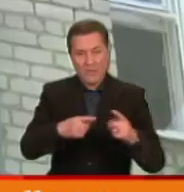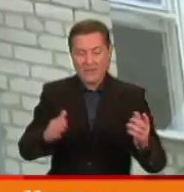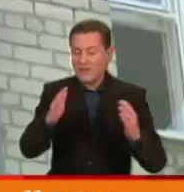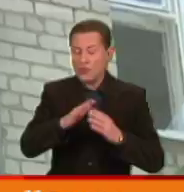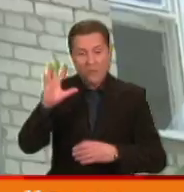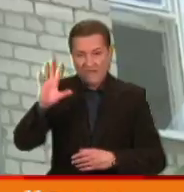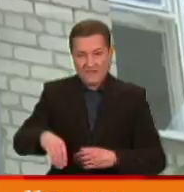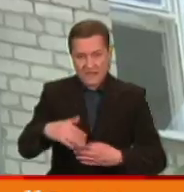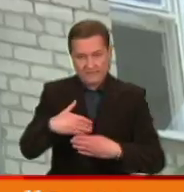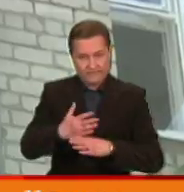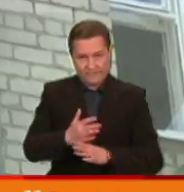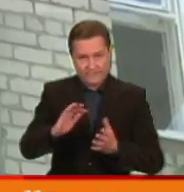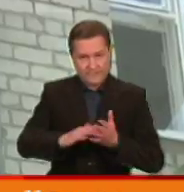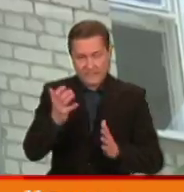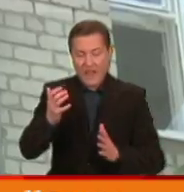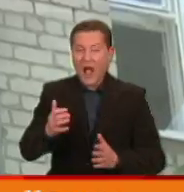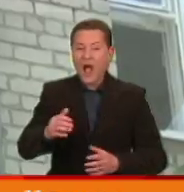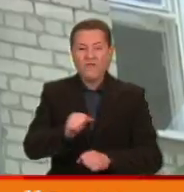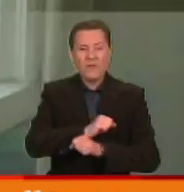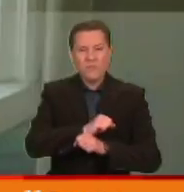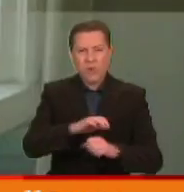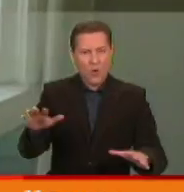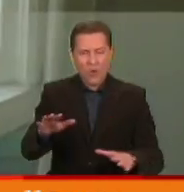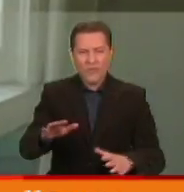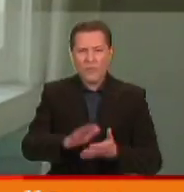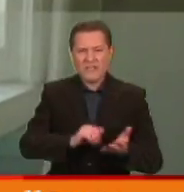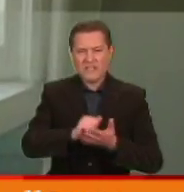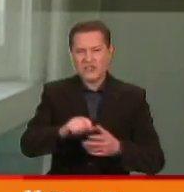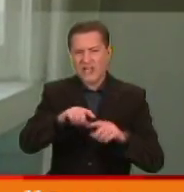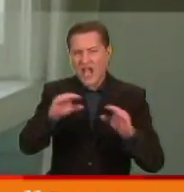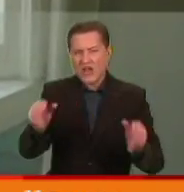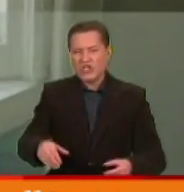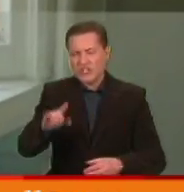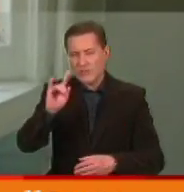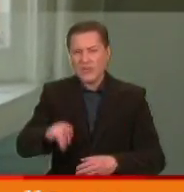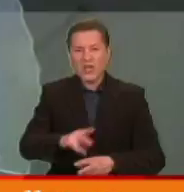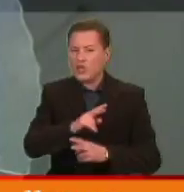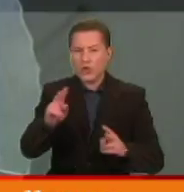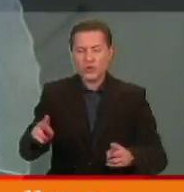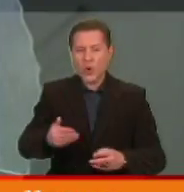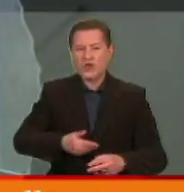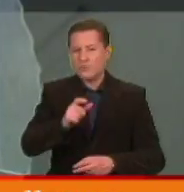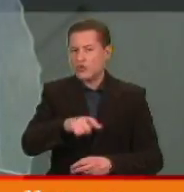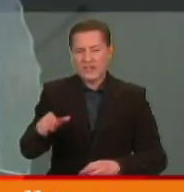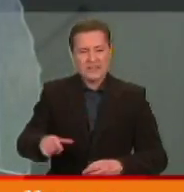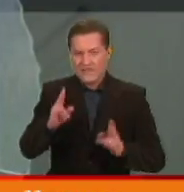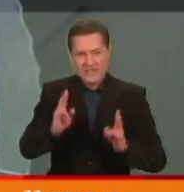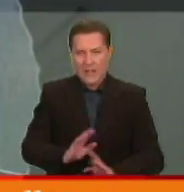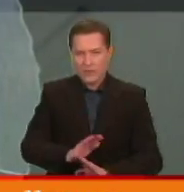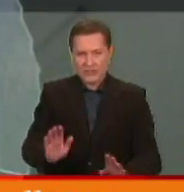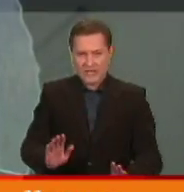все. Вибуховою хвилею у квартирах потрощило шибки. Лише дивом ніхто з пожильців не постраждав.